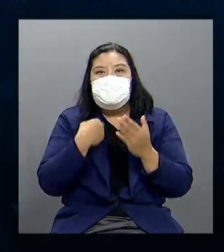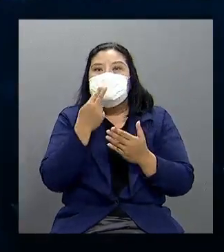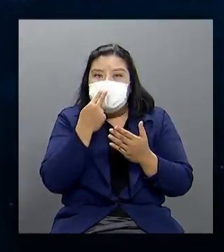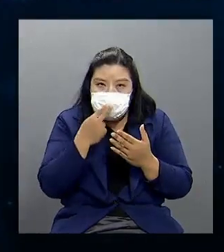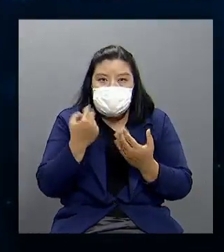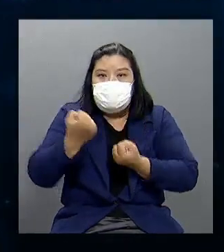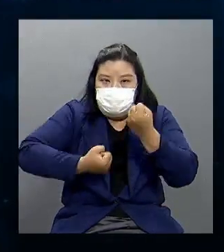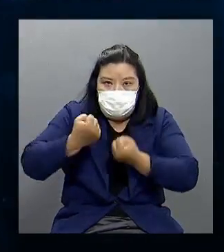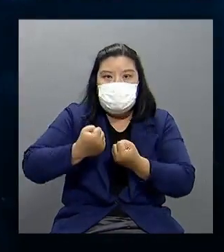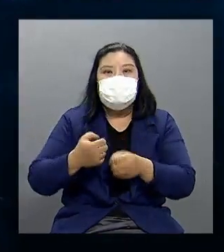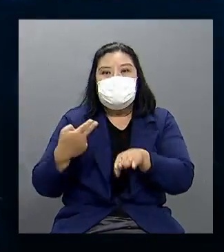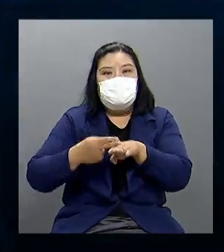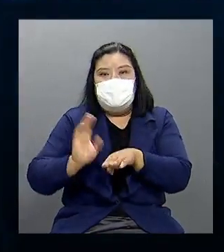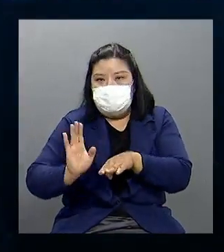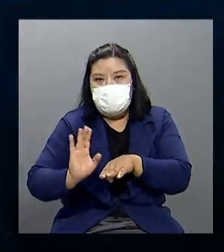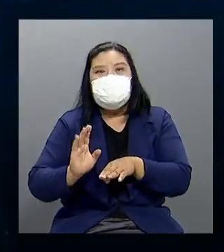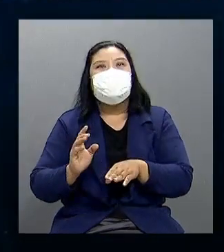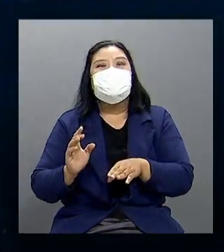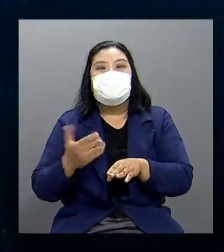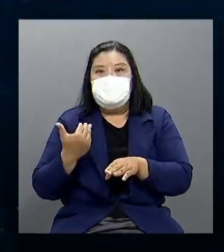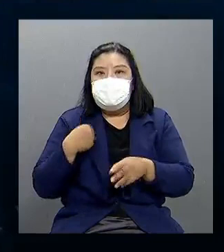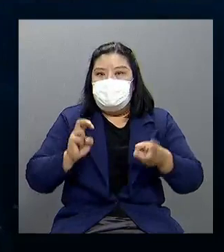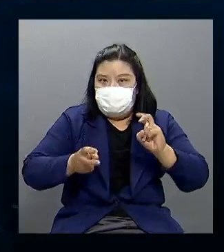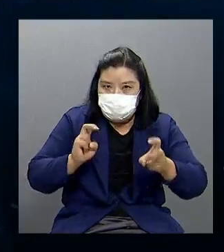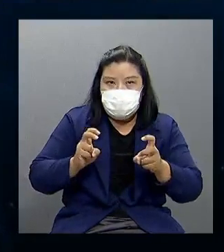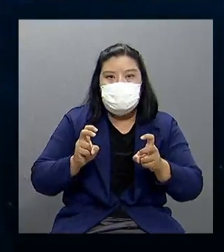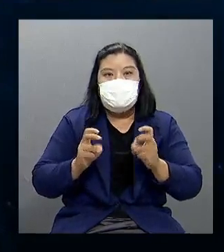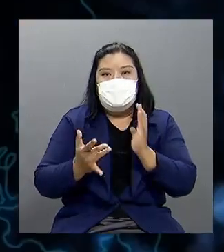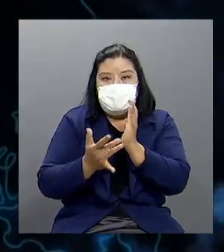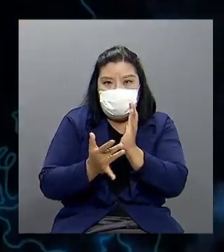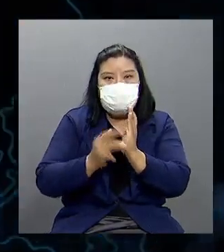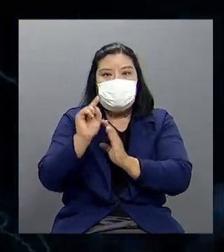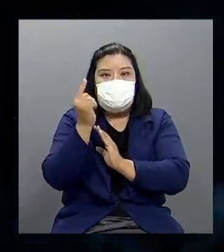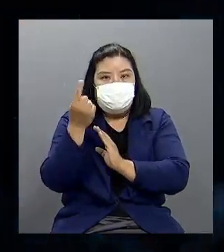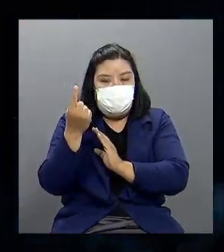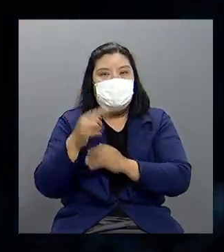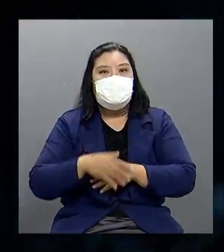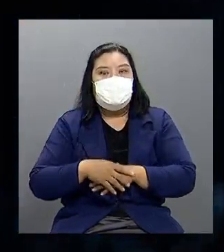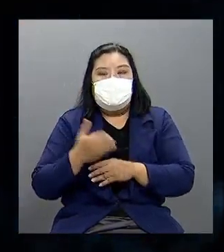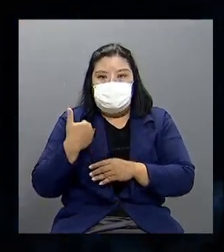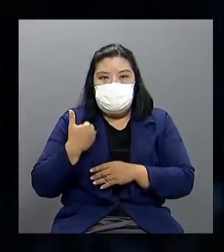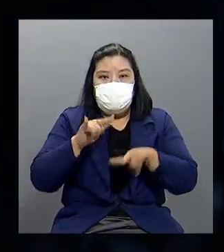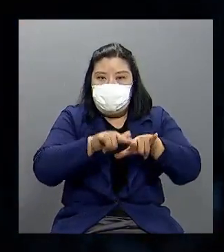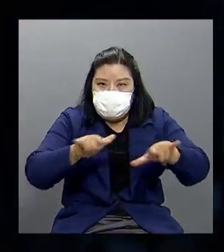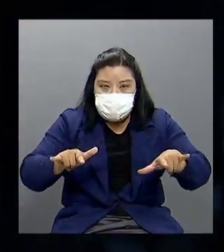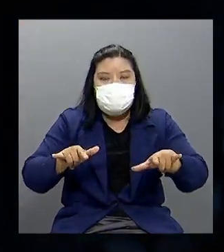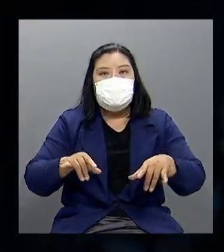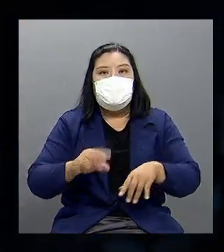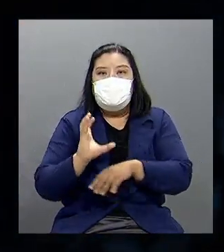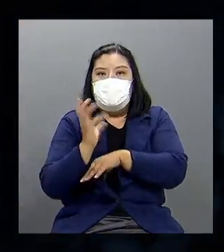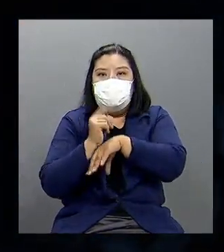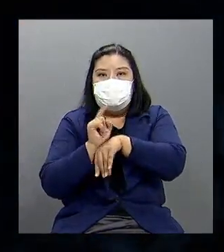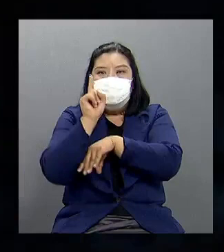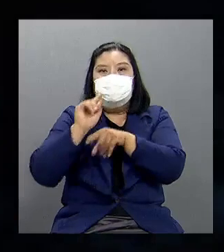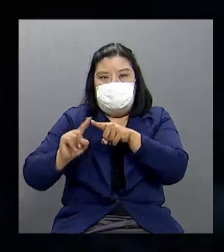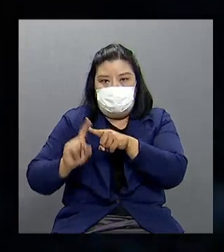หม่ระบบอัตโนมัติหุ่นยนต์และอิเล็กทรอนิกส์อัจฉริยะการบินและอวกาศเครื่องมือแพทย์เชื้อเพลิงและเคมีชีว